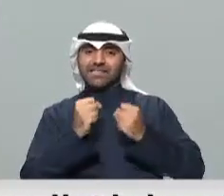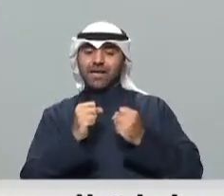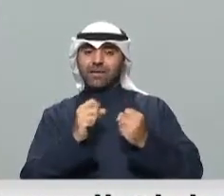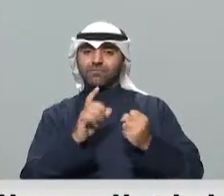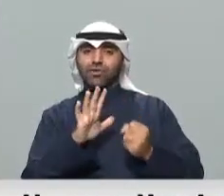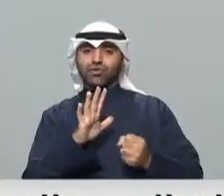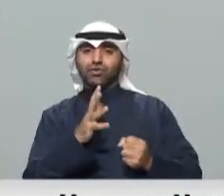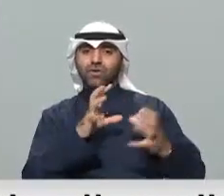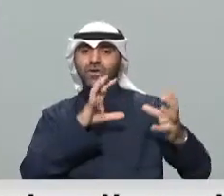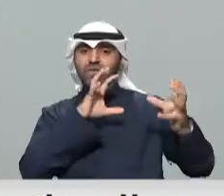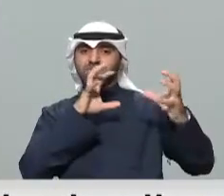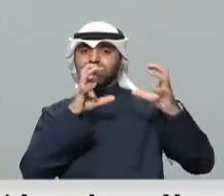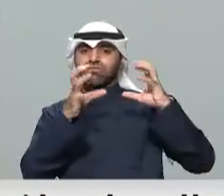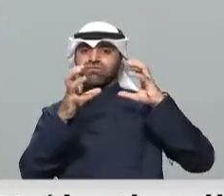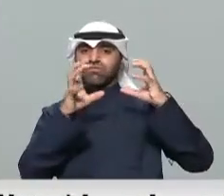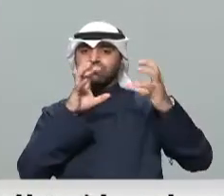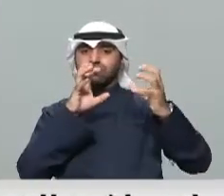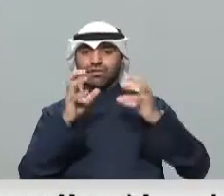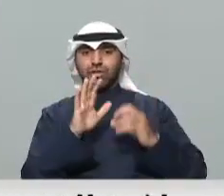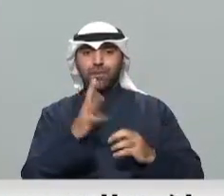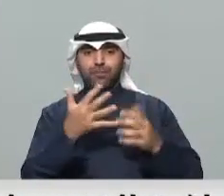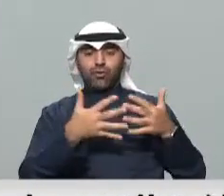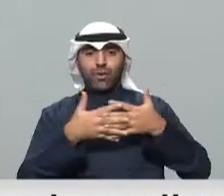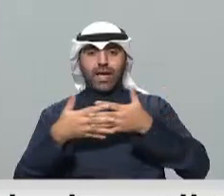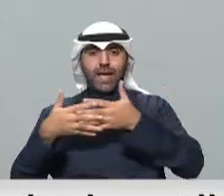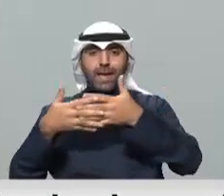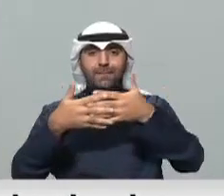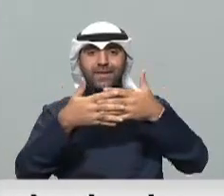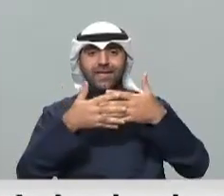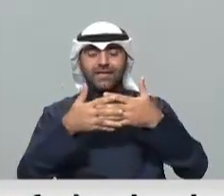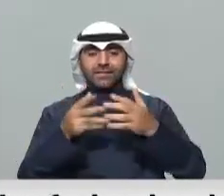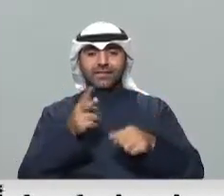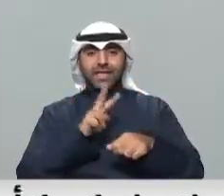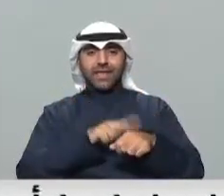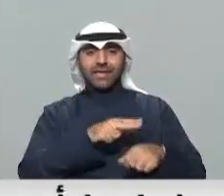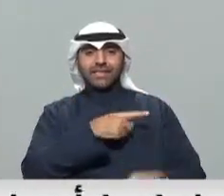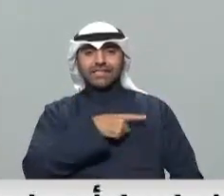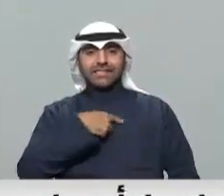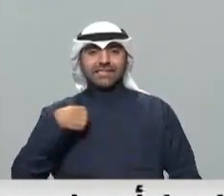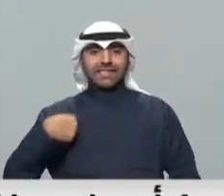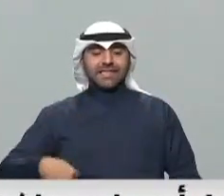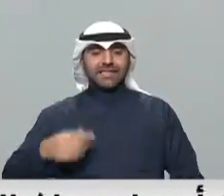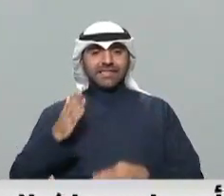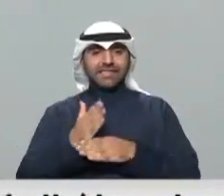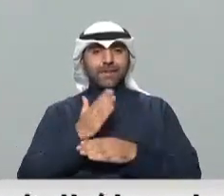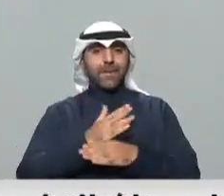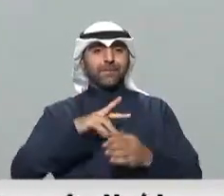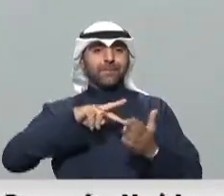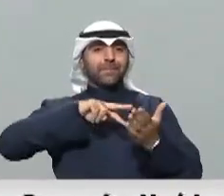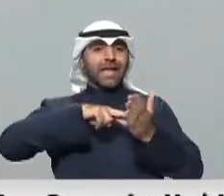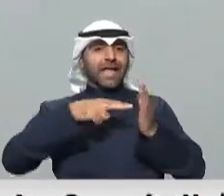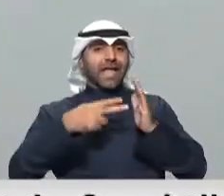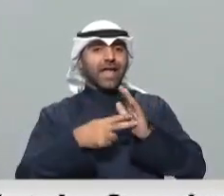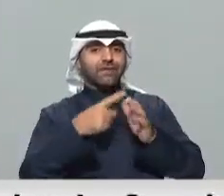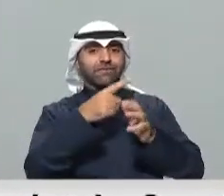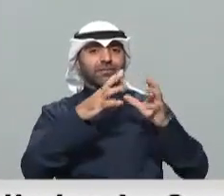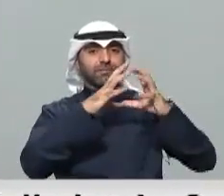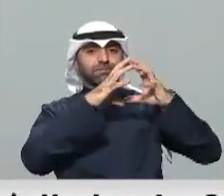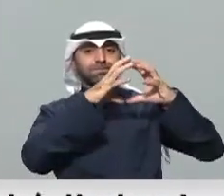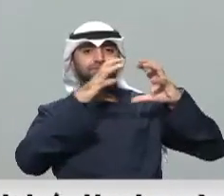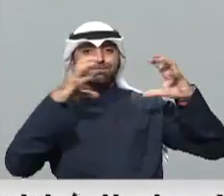البلدين. هذه التوترات لها ماض واسع ولن تقف عند هذه